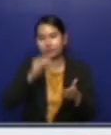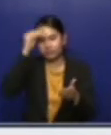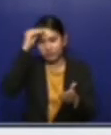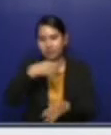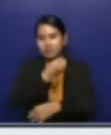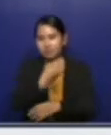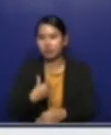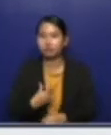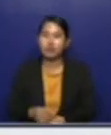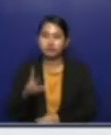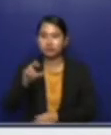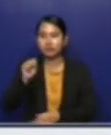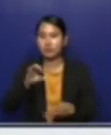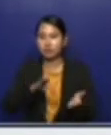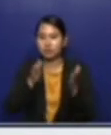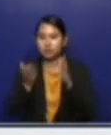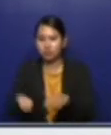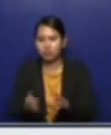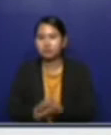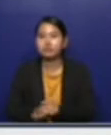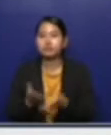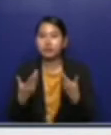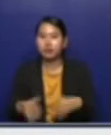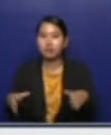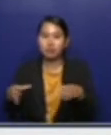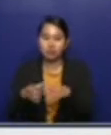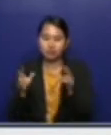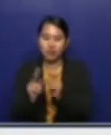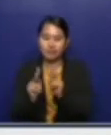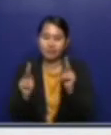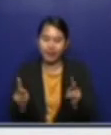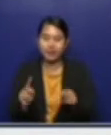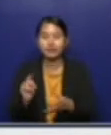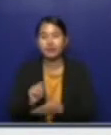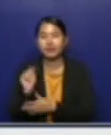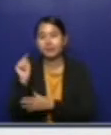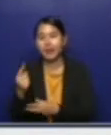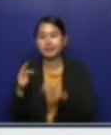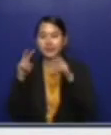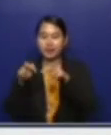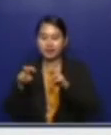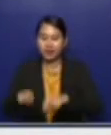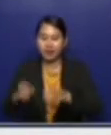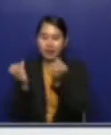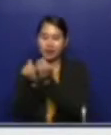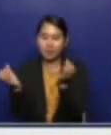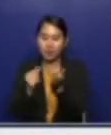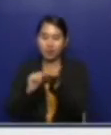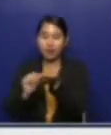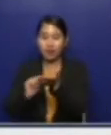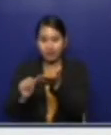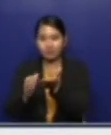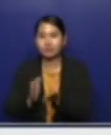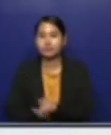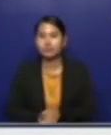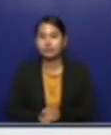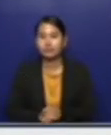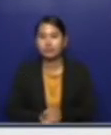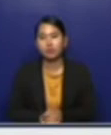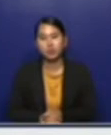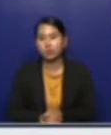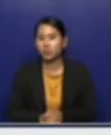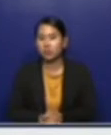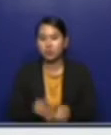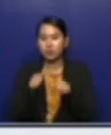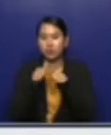ผมยุบสภาแล้วผมก็จะตั้งกรรมการไปศึกษาการแก้รัฐธรรมนูญอยู่เป็นปีครับท่านประธาน